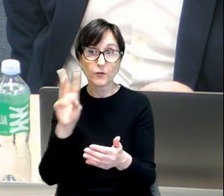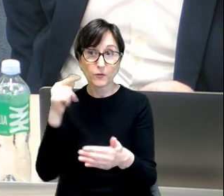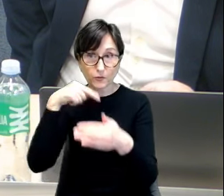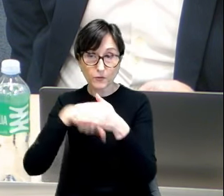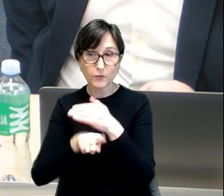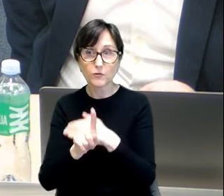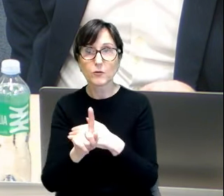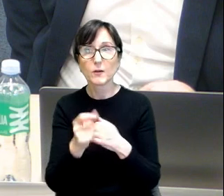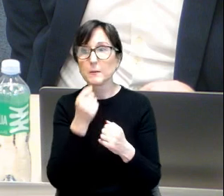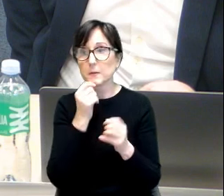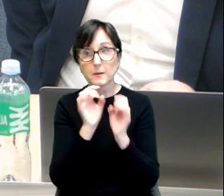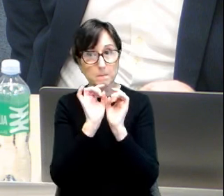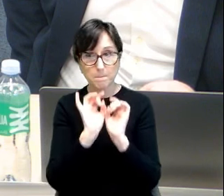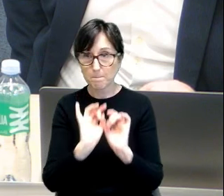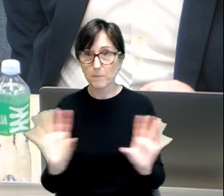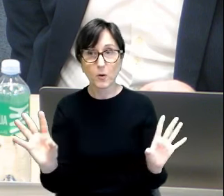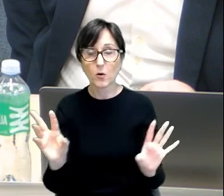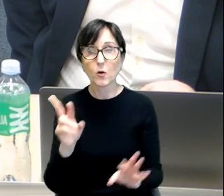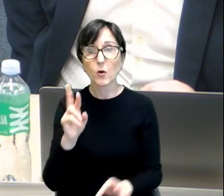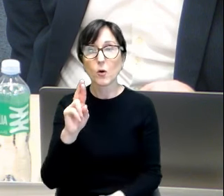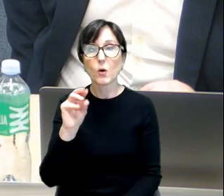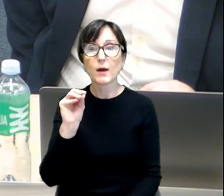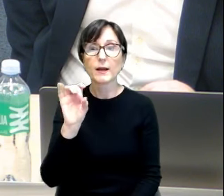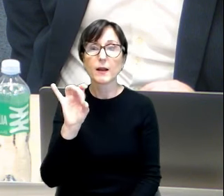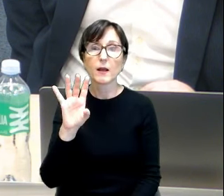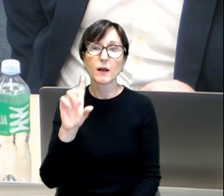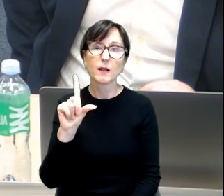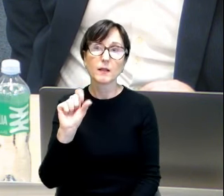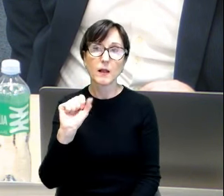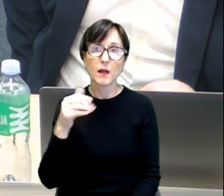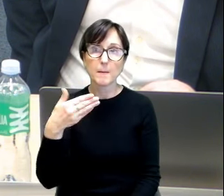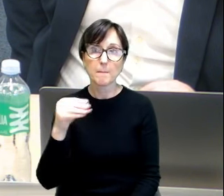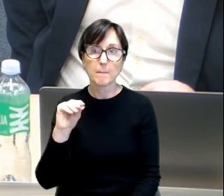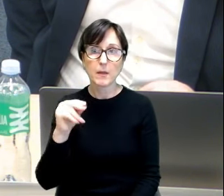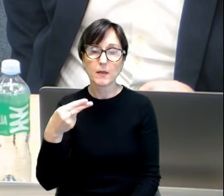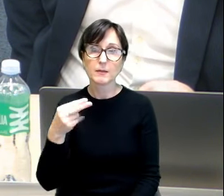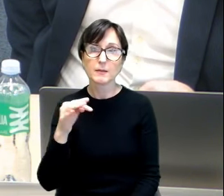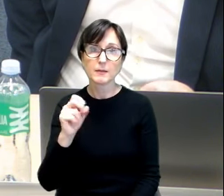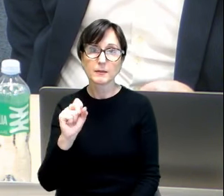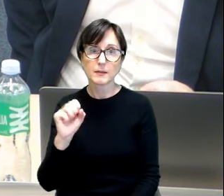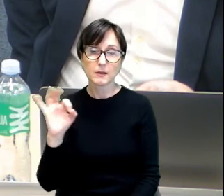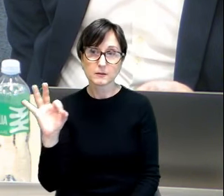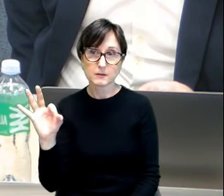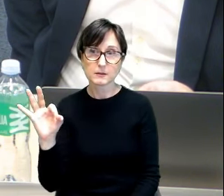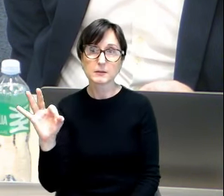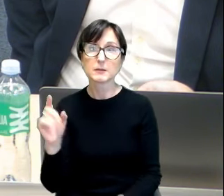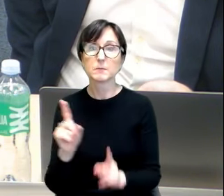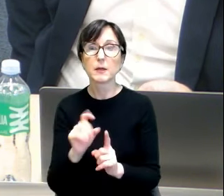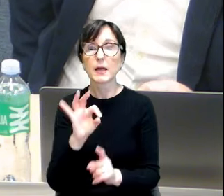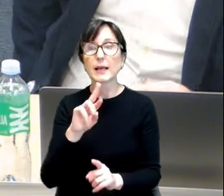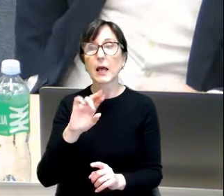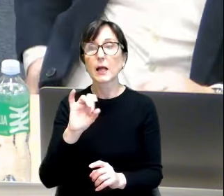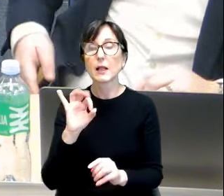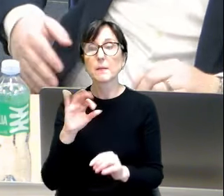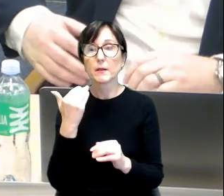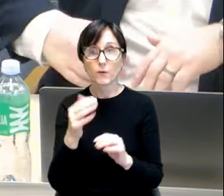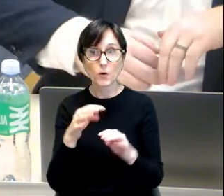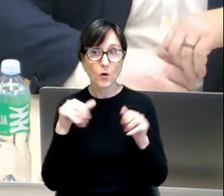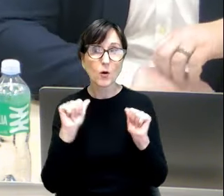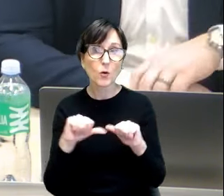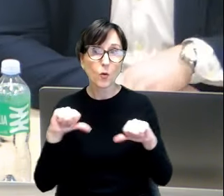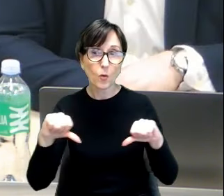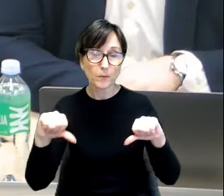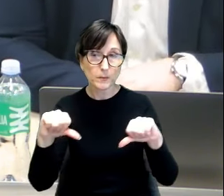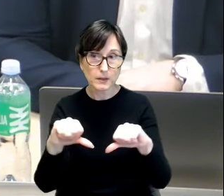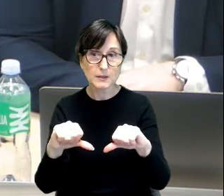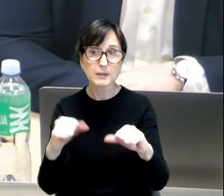reglamento tada žodžius čia gal siūlymas tada būtų jums inicijuota reglamento komisijos vadovui tikslinti šitą